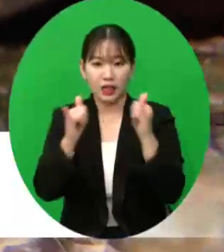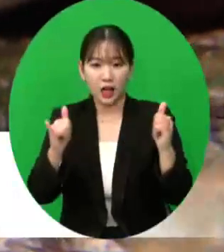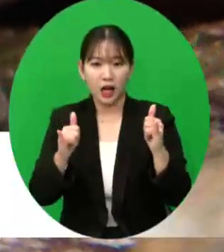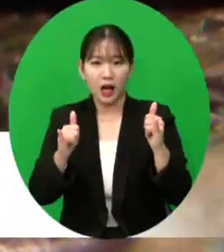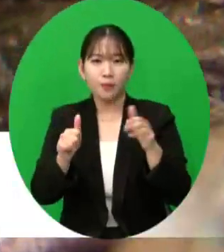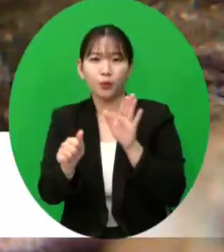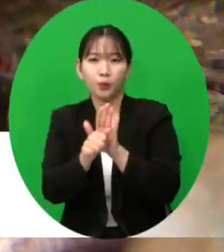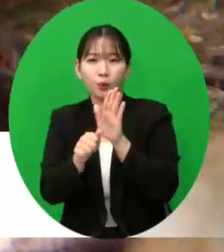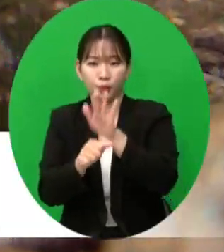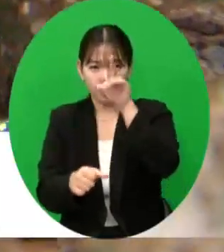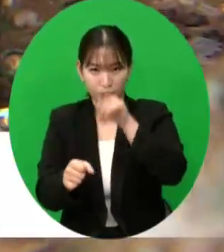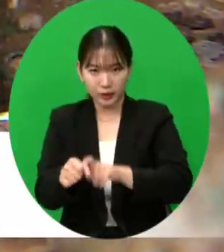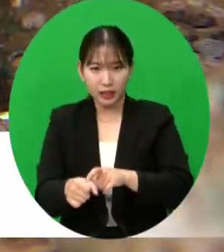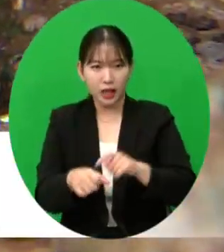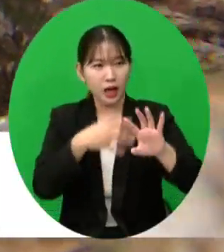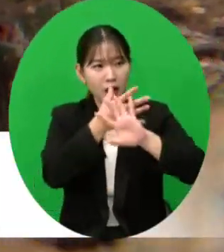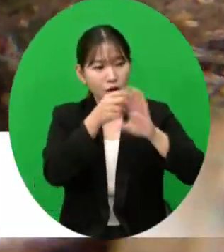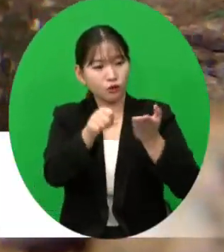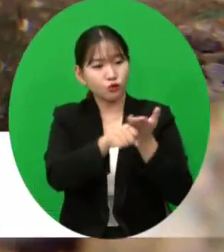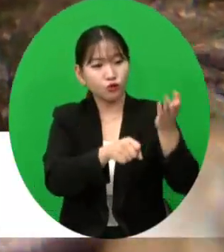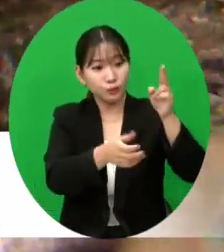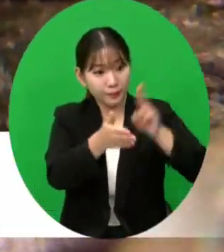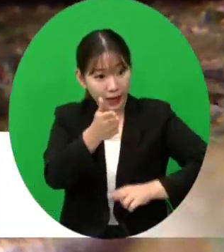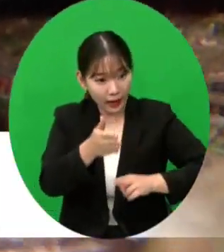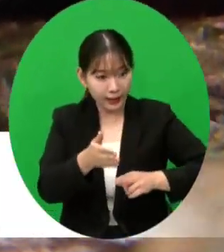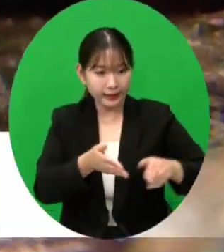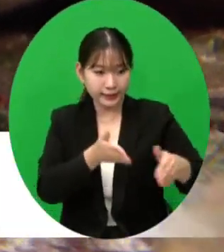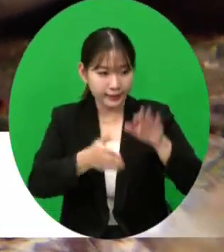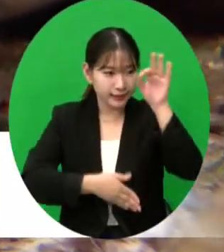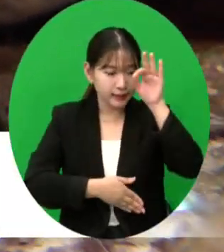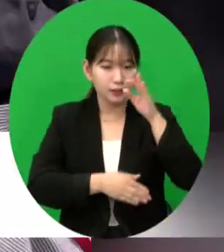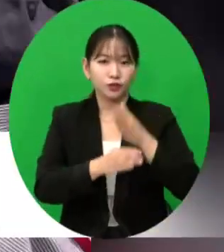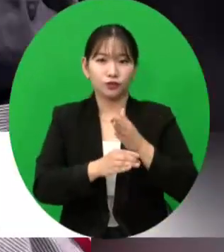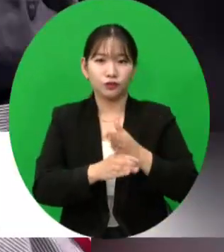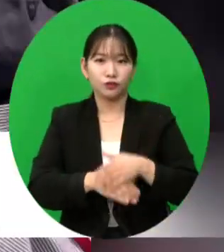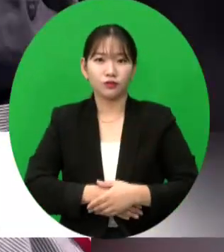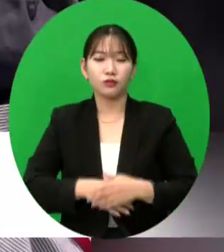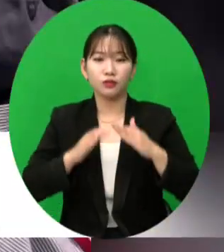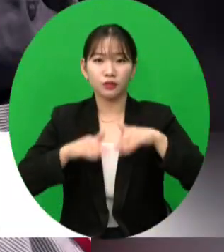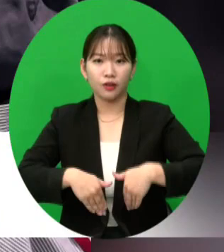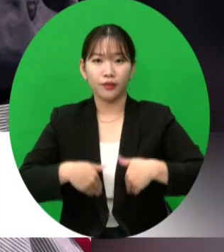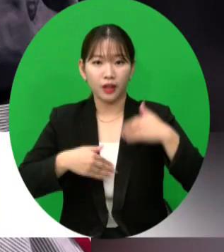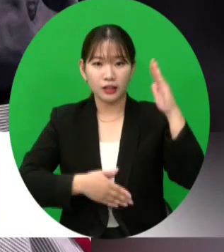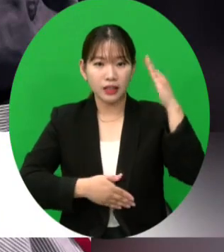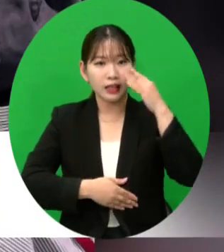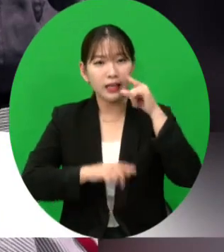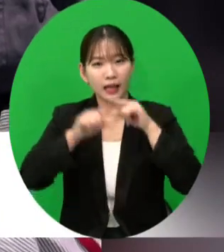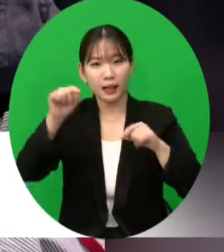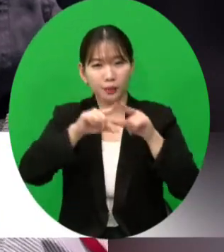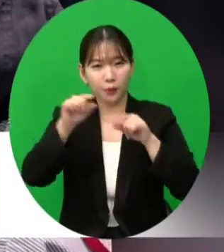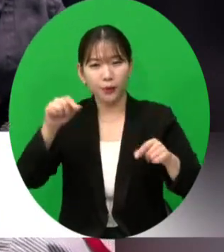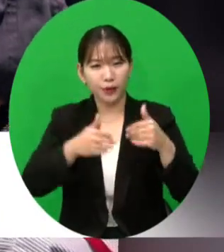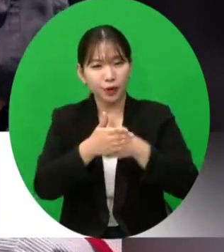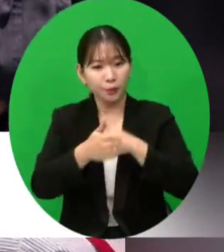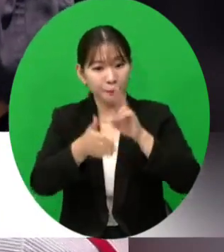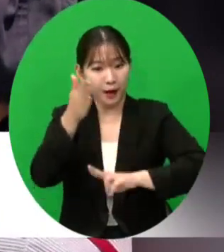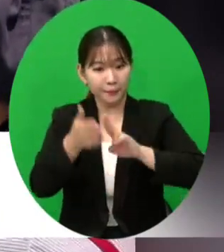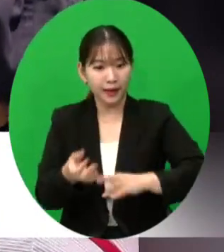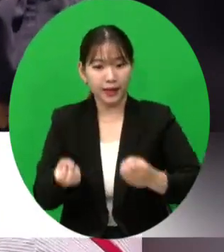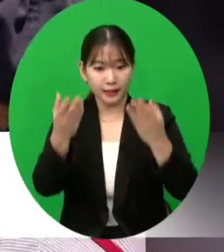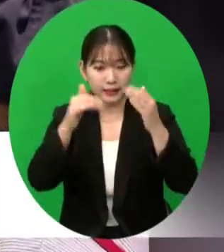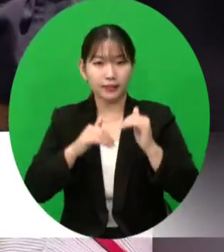위기를 극복하기 위해 해외 수출 확대에 나서고 있습니다. 전라남도는 최근 일본에서 전복 판촉